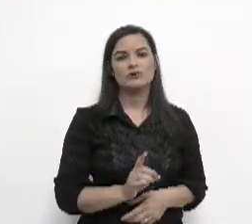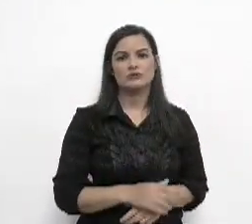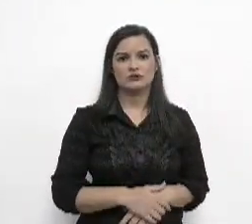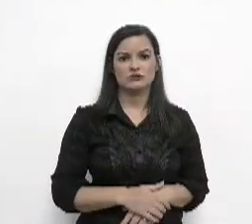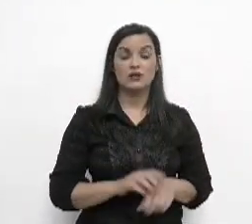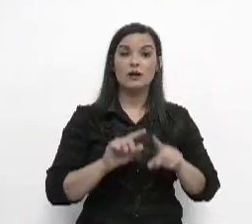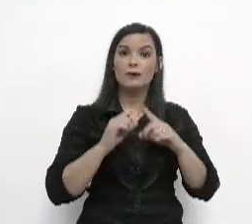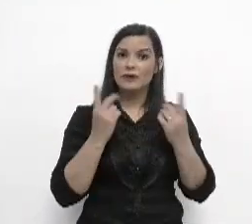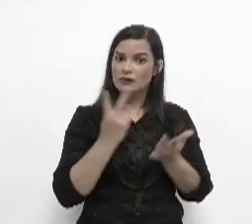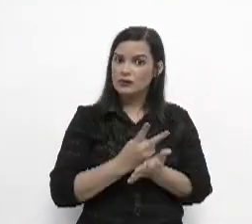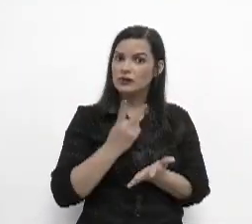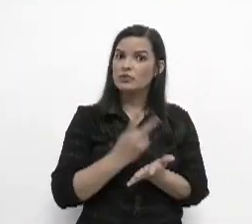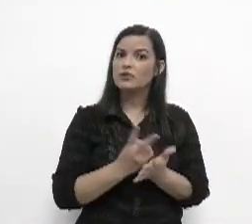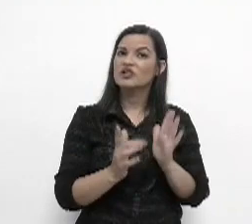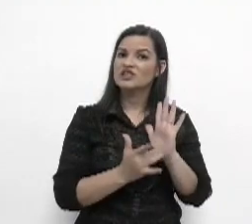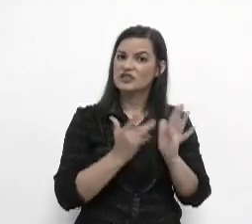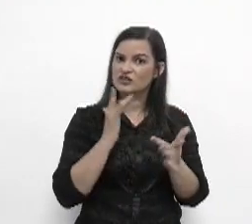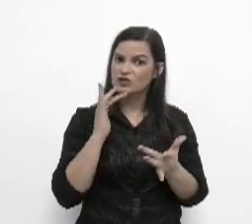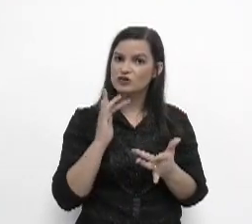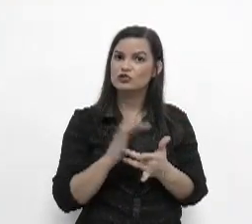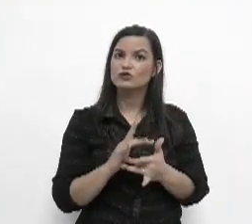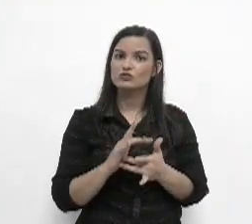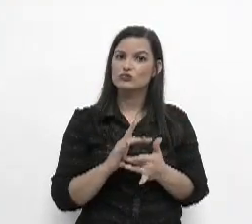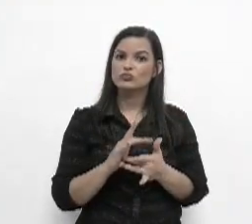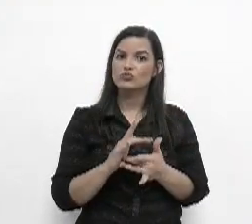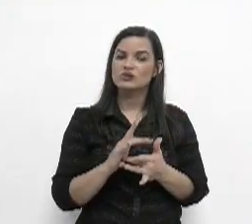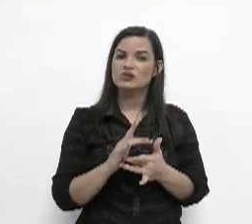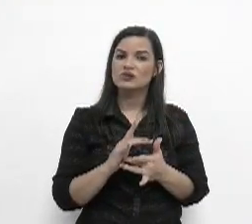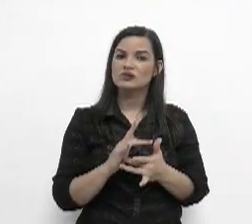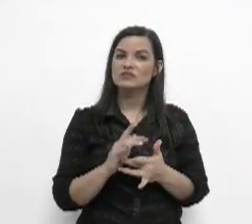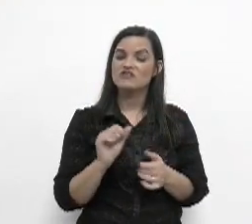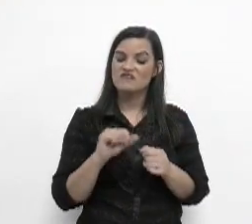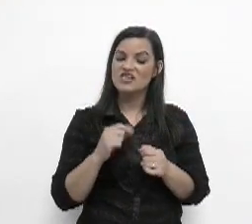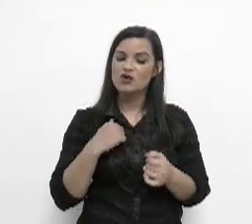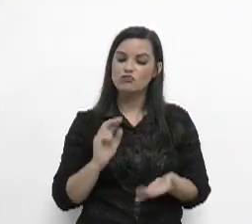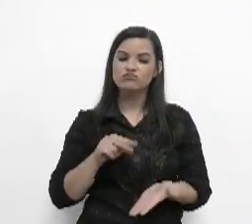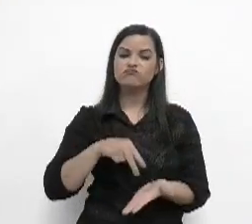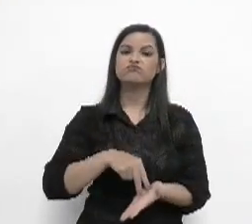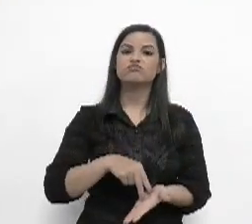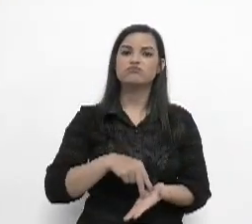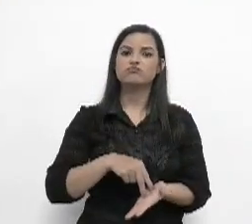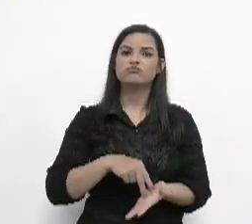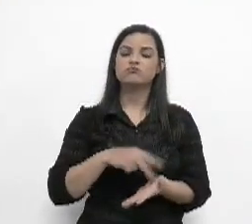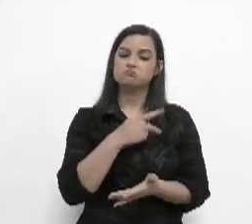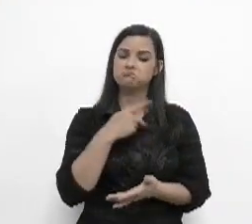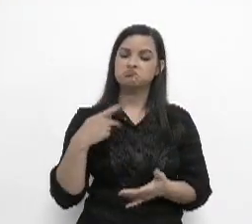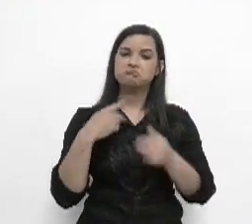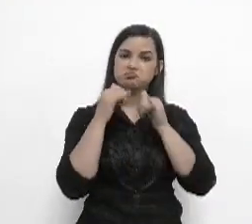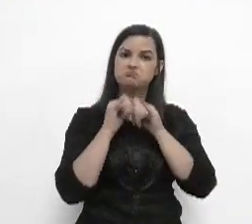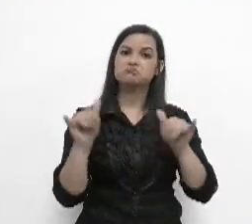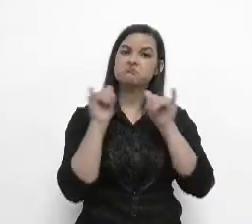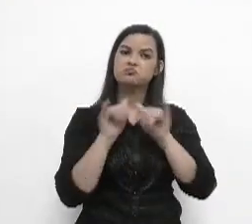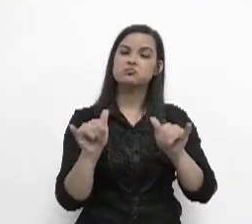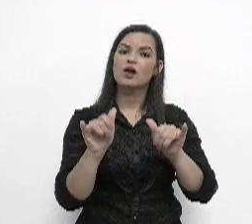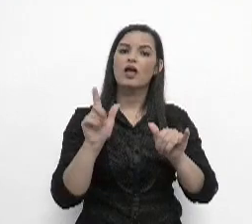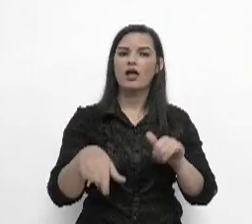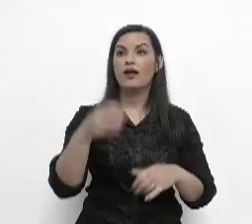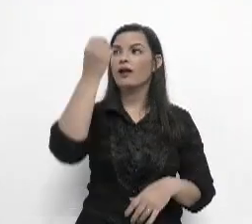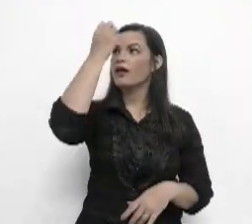Mas mesmo assim Ele nos colocou como ministro do Teu Evangelho. 이것이 바로 은혜입니다. Isso é a graça,